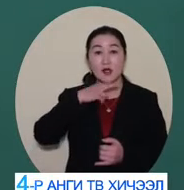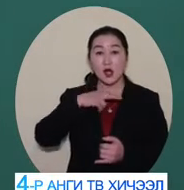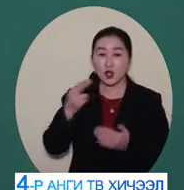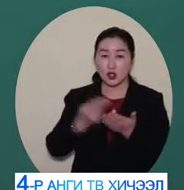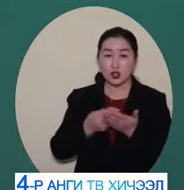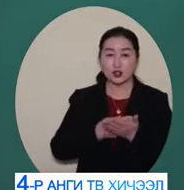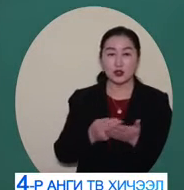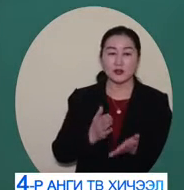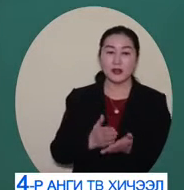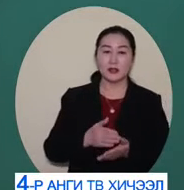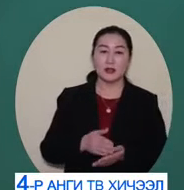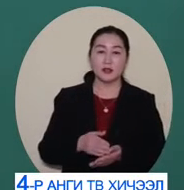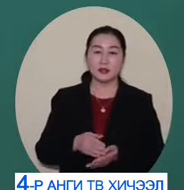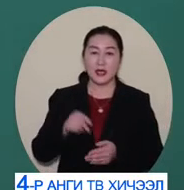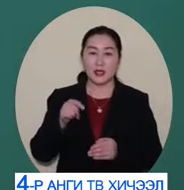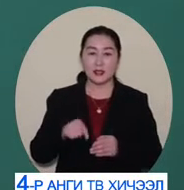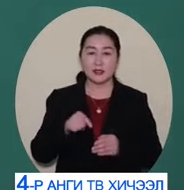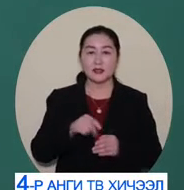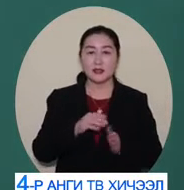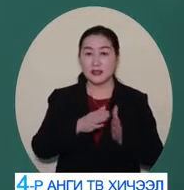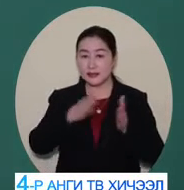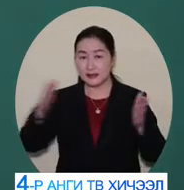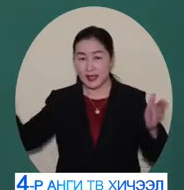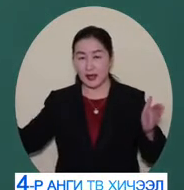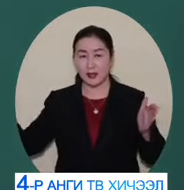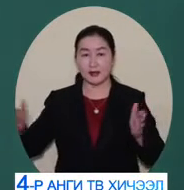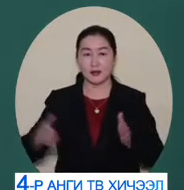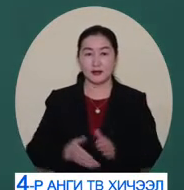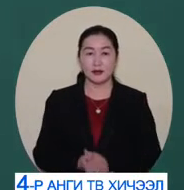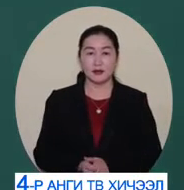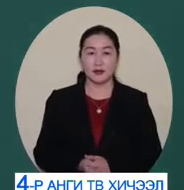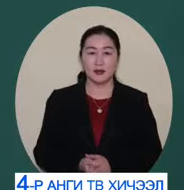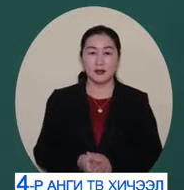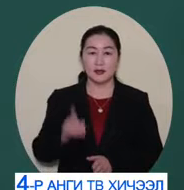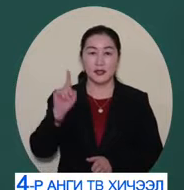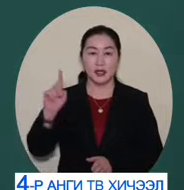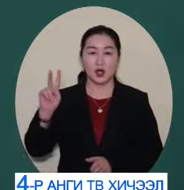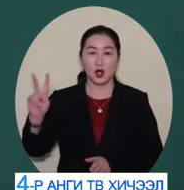найм, юс, 10 сантиметр багтаа зуржээ.